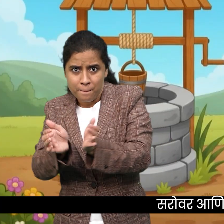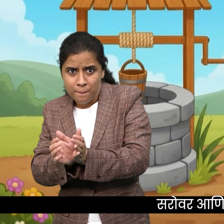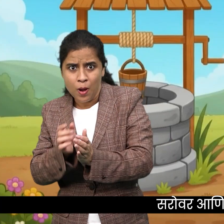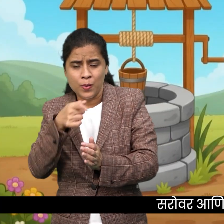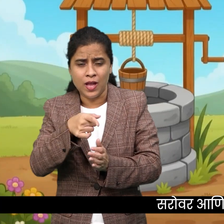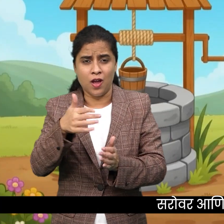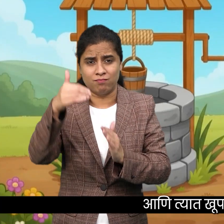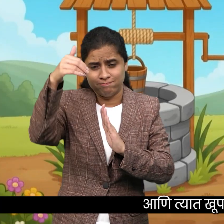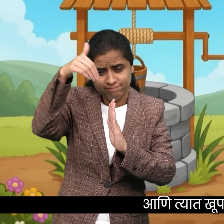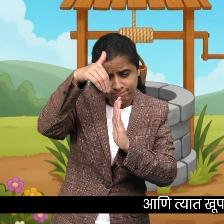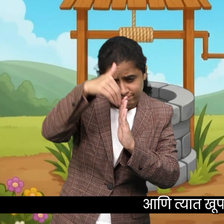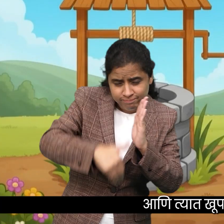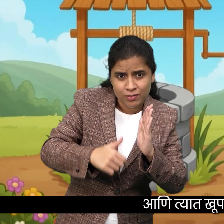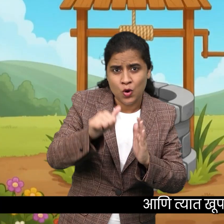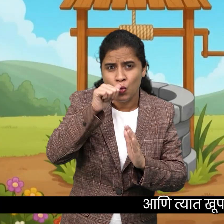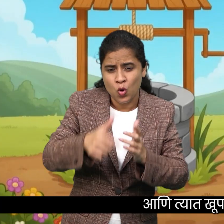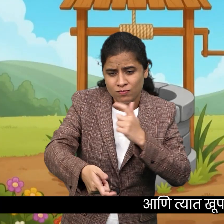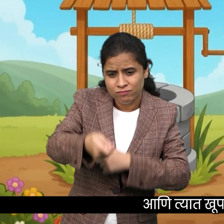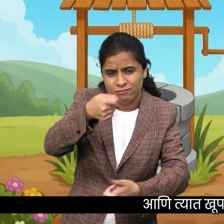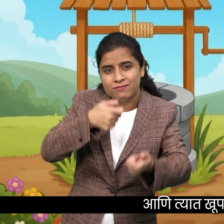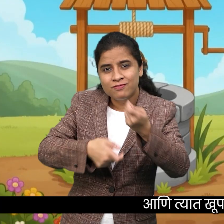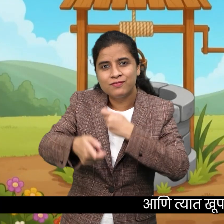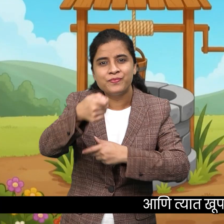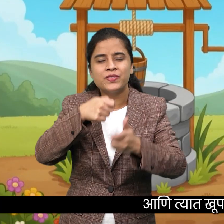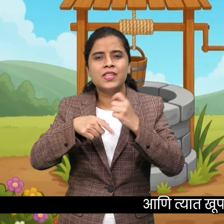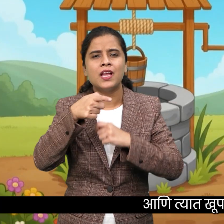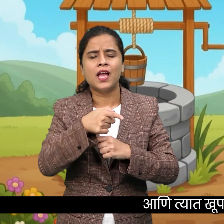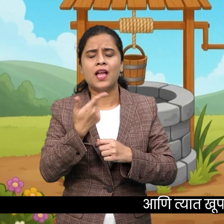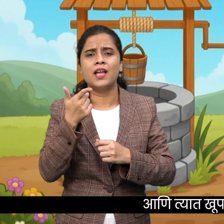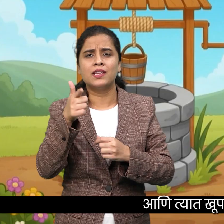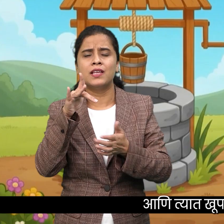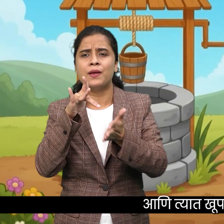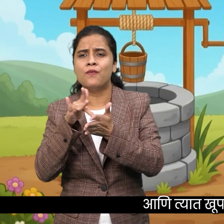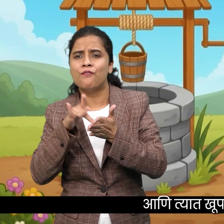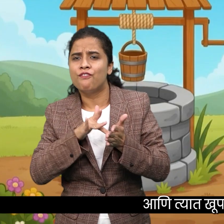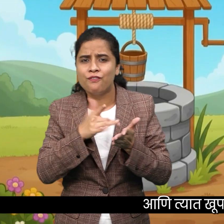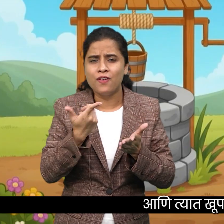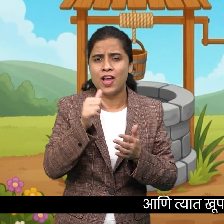आहे आणि त्यात खूप कमी प्रमाणात मीठ असते.